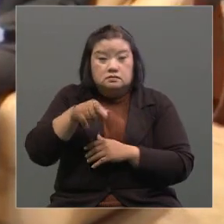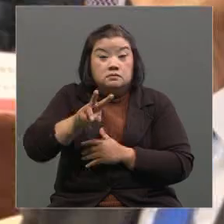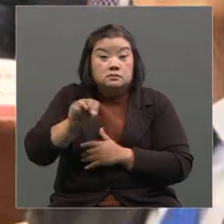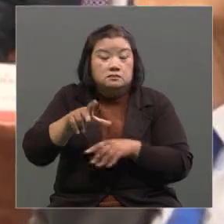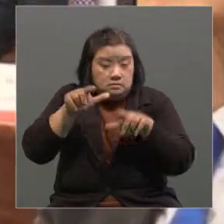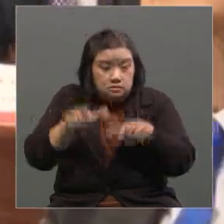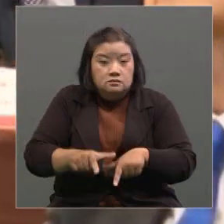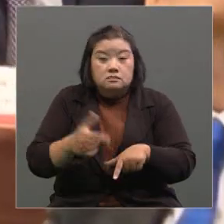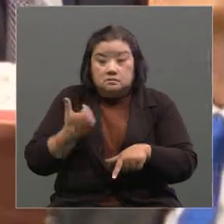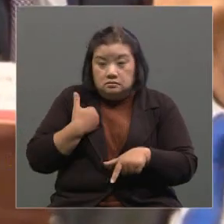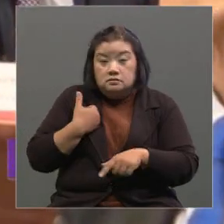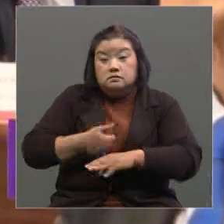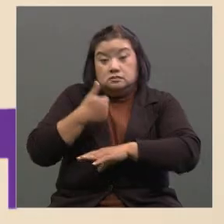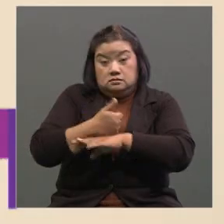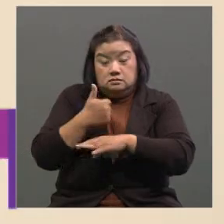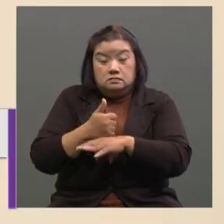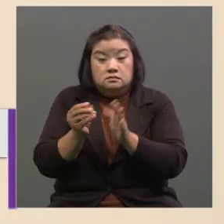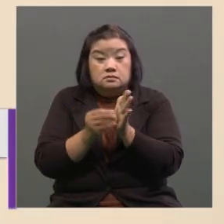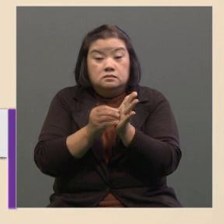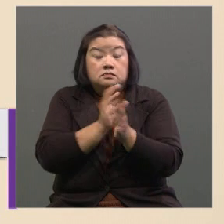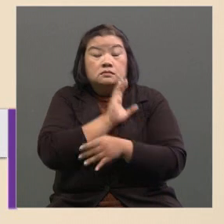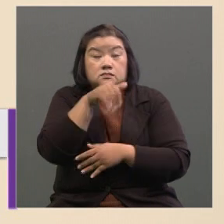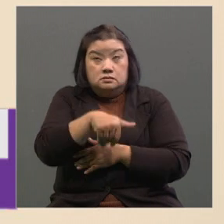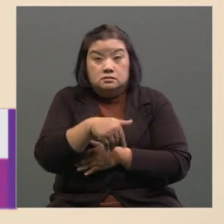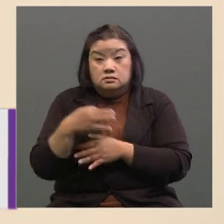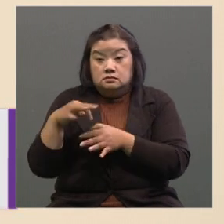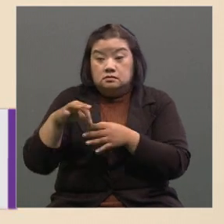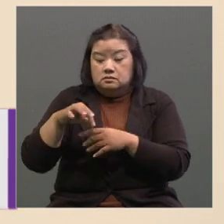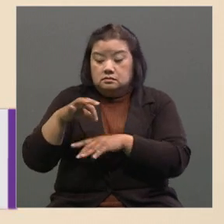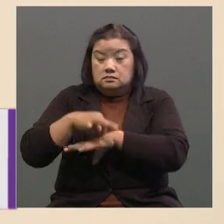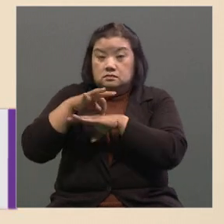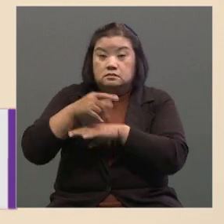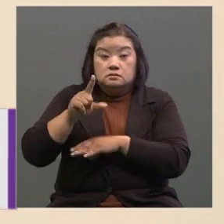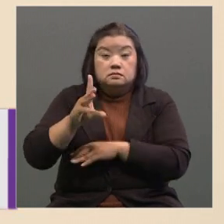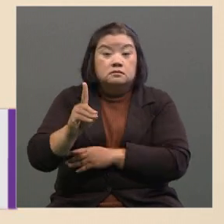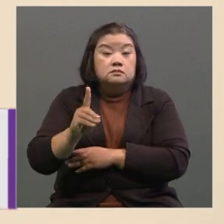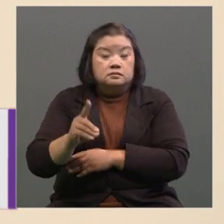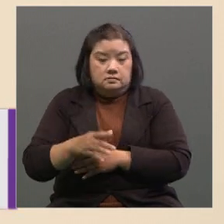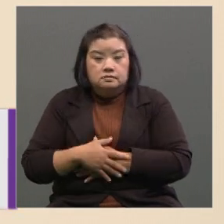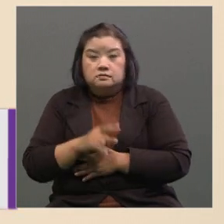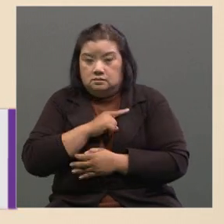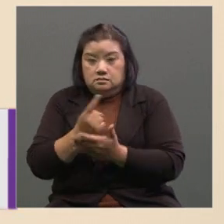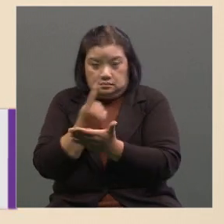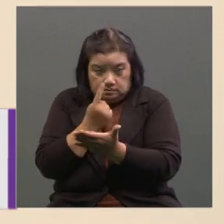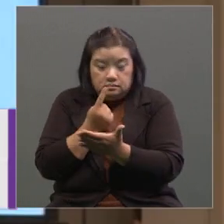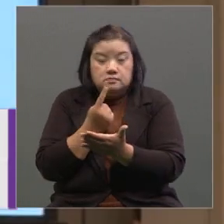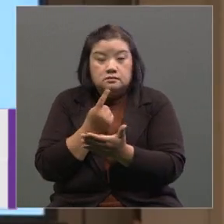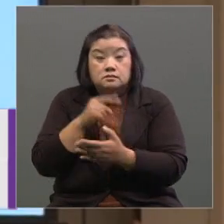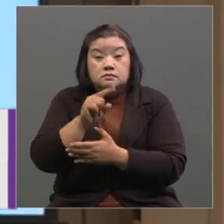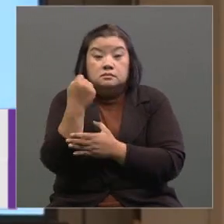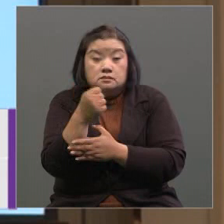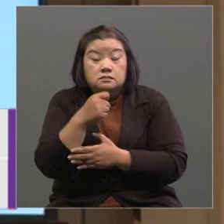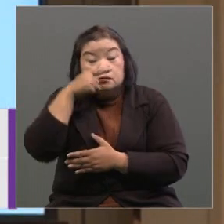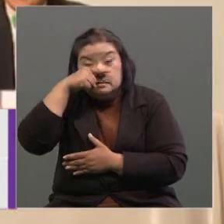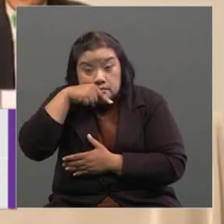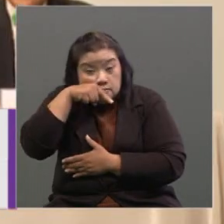นต์ค่ะโดยทางผู้ว่าราชการกรุงเทพมหานครปลัดกระทรวงทรัพยากรธรรมชาติและสิ่งแวดล้อมผู้แทนจากสภาอุตสาหกรรมแห่งประเทศไท